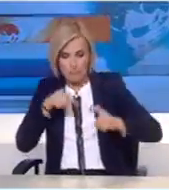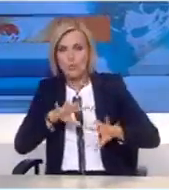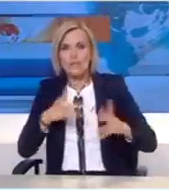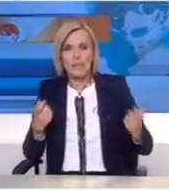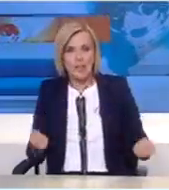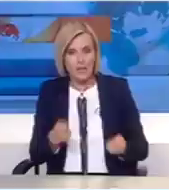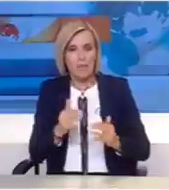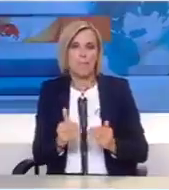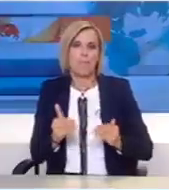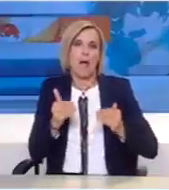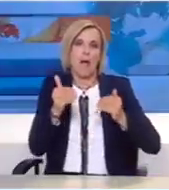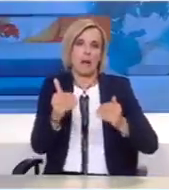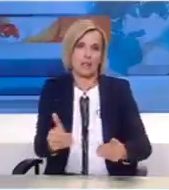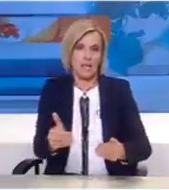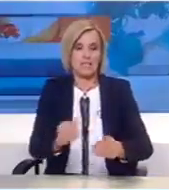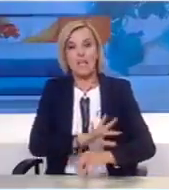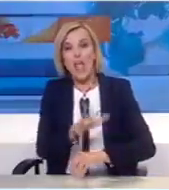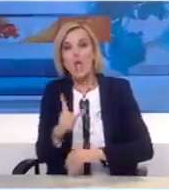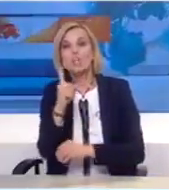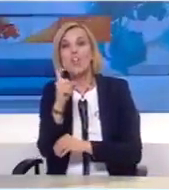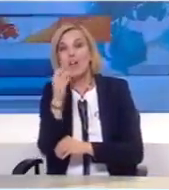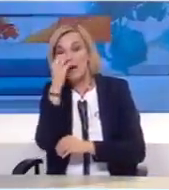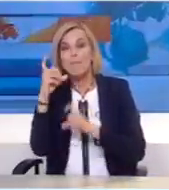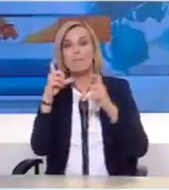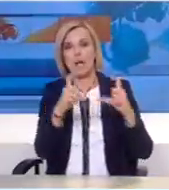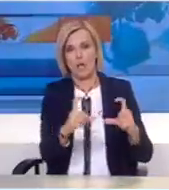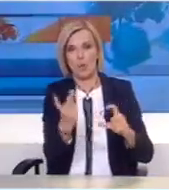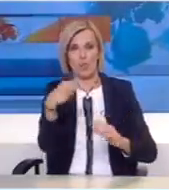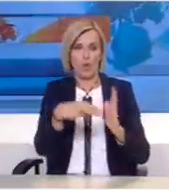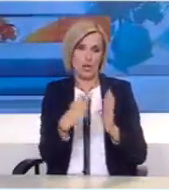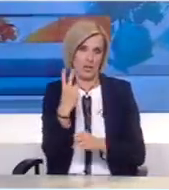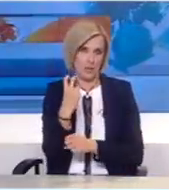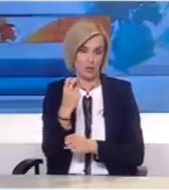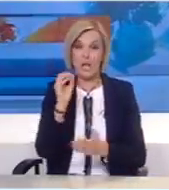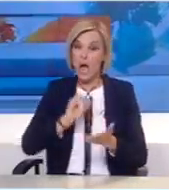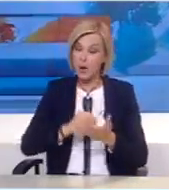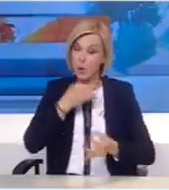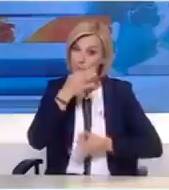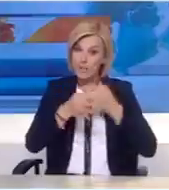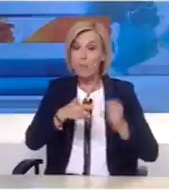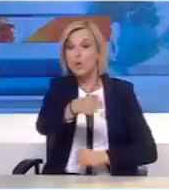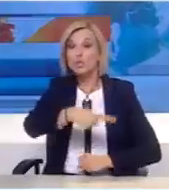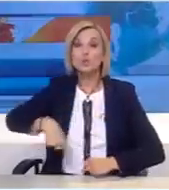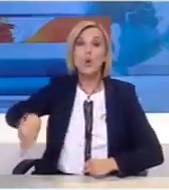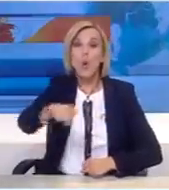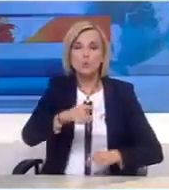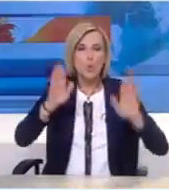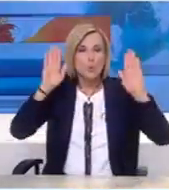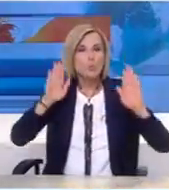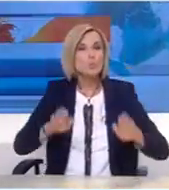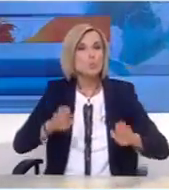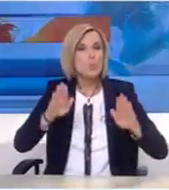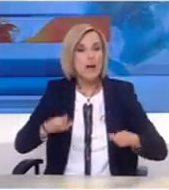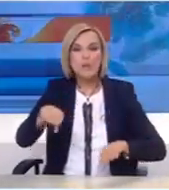φαινομένου, παρατείνεται μέχρι την 10η Μαΐου του 2020. Θα ήθελα επίσης να αναφερθώ στους συμπολίτες μας μουσουλμάνους στο